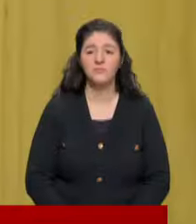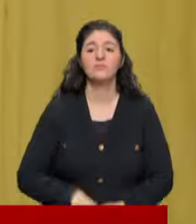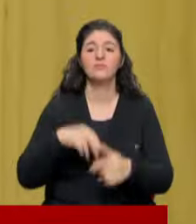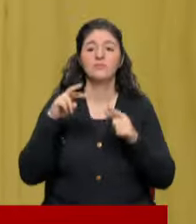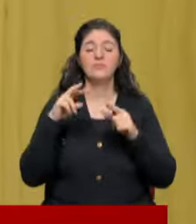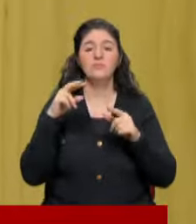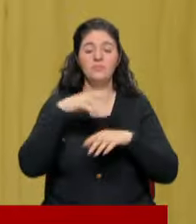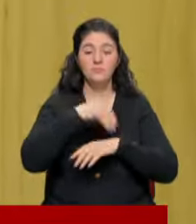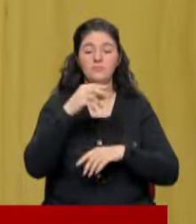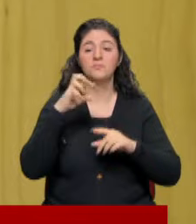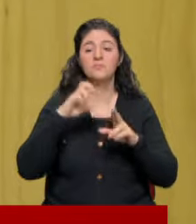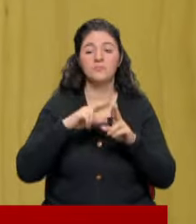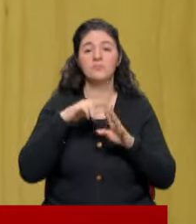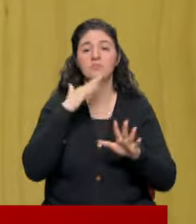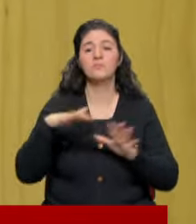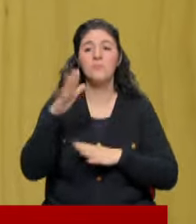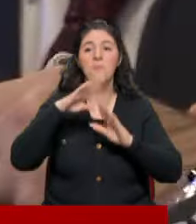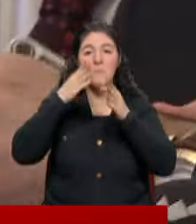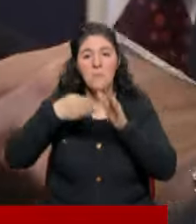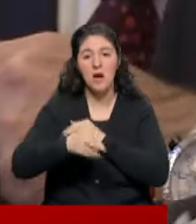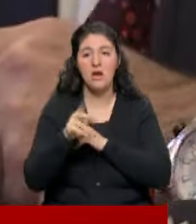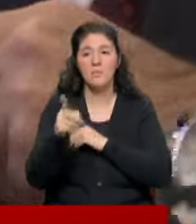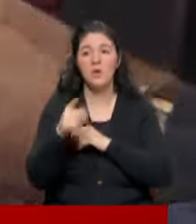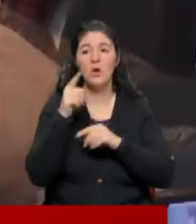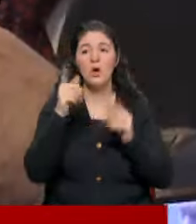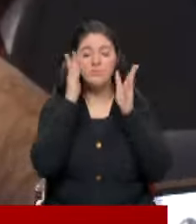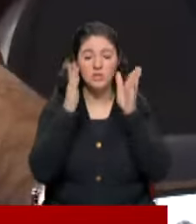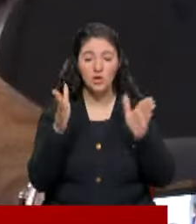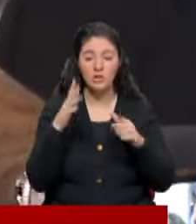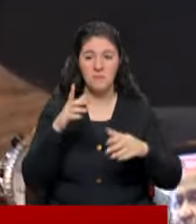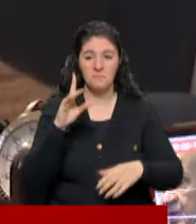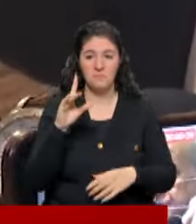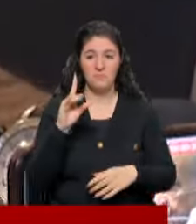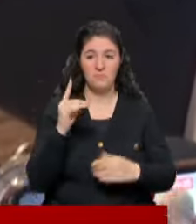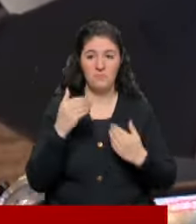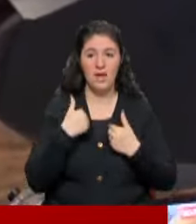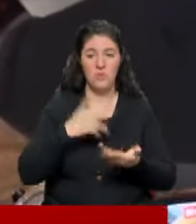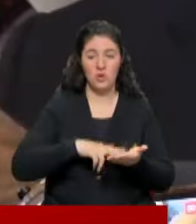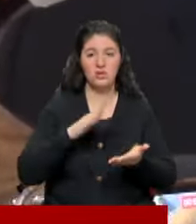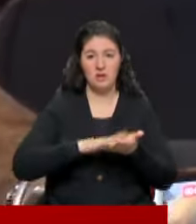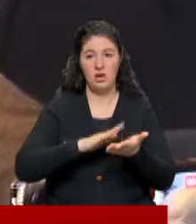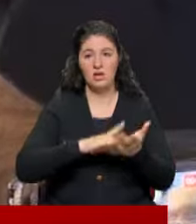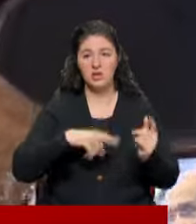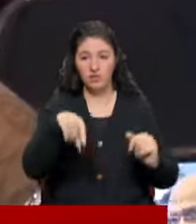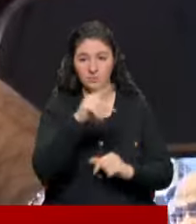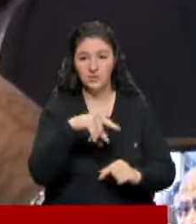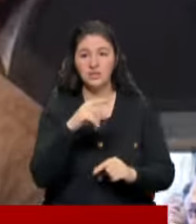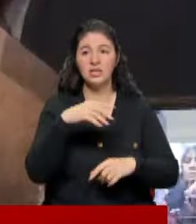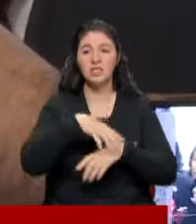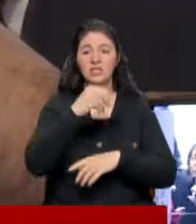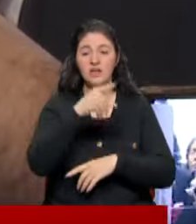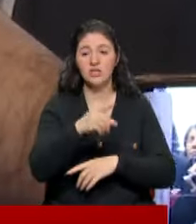İsveç PKK'nın Avrupa'daki mağarasıdır. Komisyonda Milliyetçi Hareket Partisi üyesi arkadaşlarımız